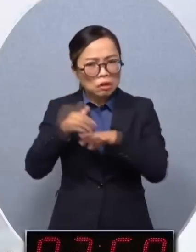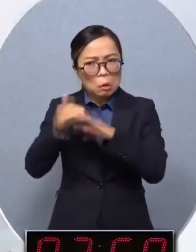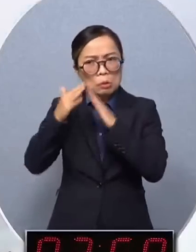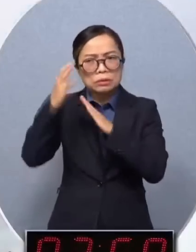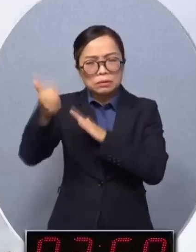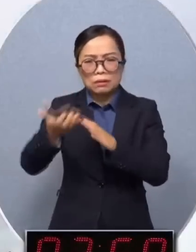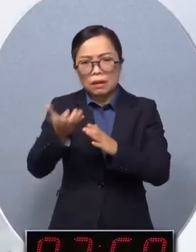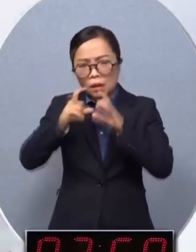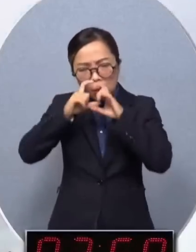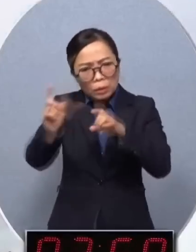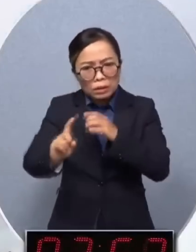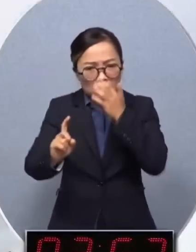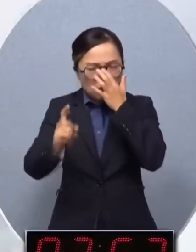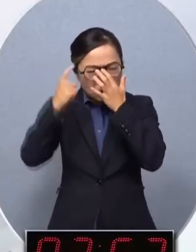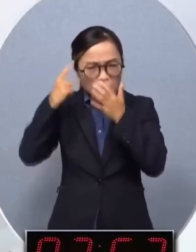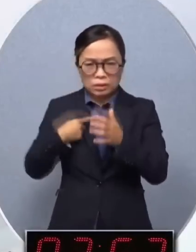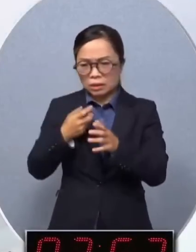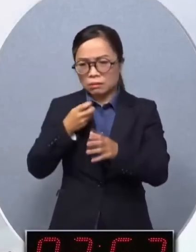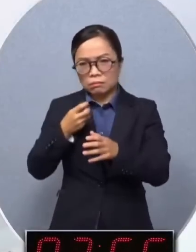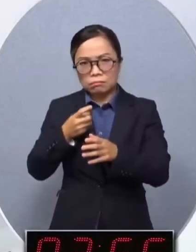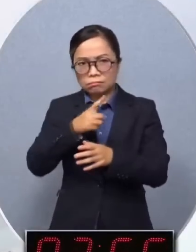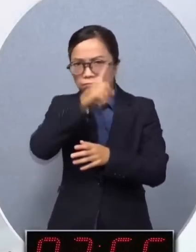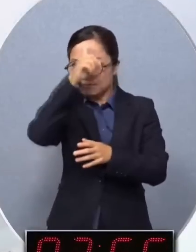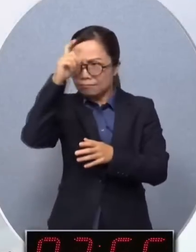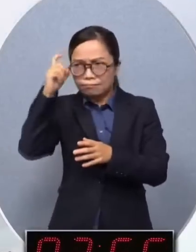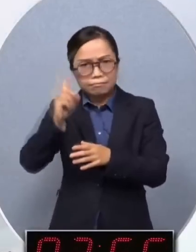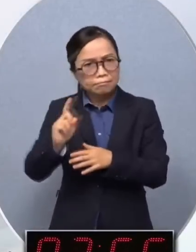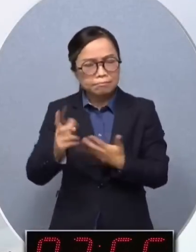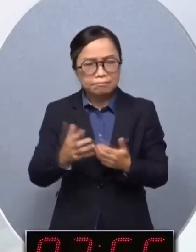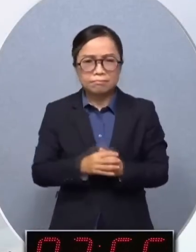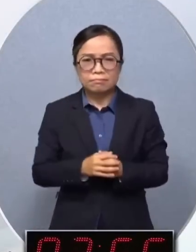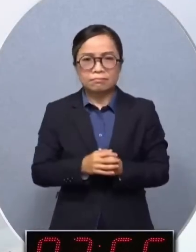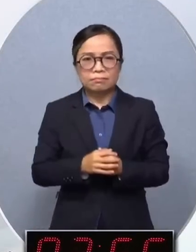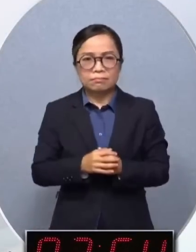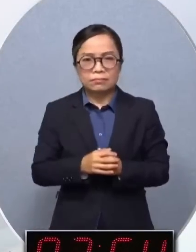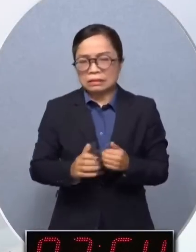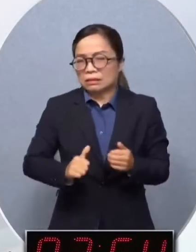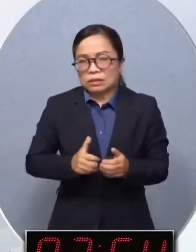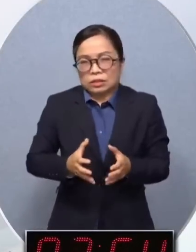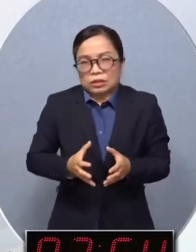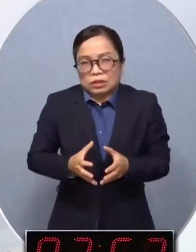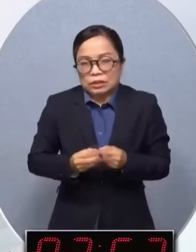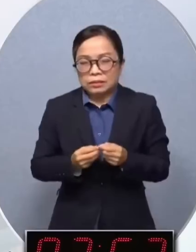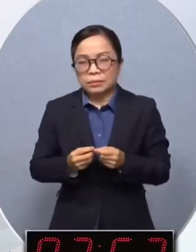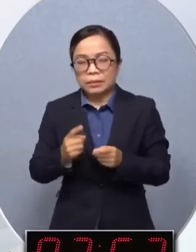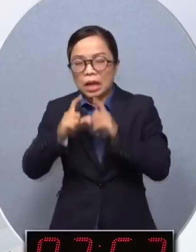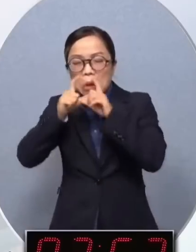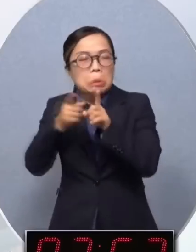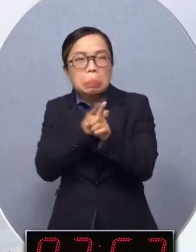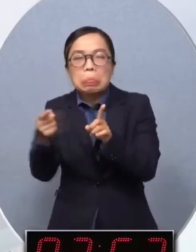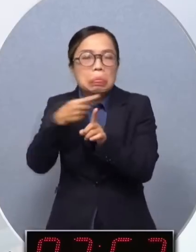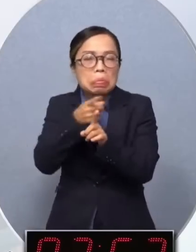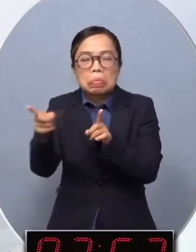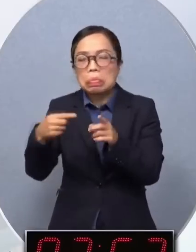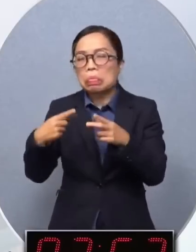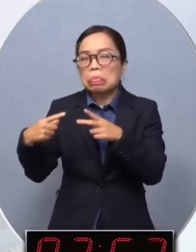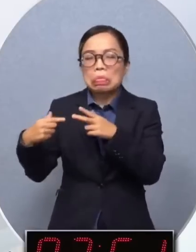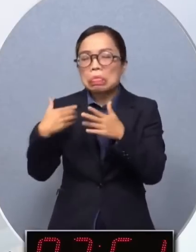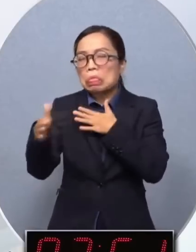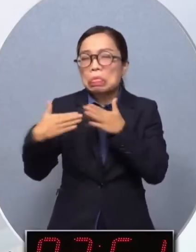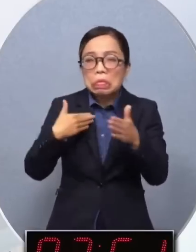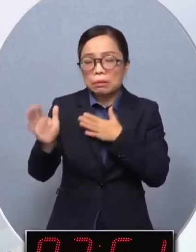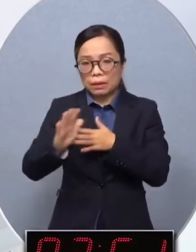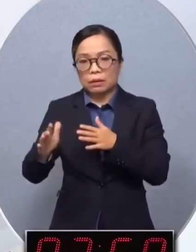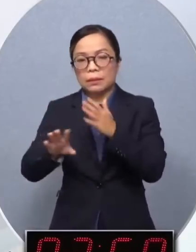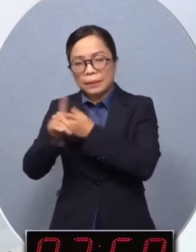刚刚的回答，我想发言的应该也是一头雾水啦，齁、哦。真的不需要避重就轻齁、哦、答非所问。人家问你